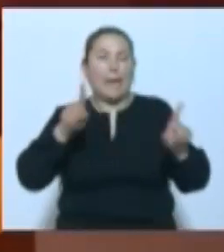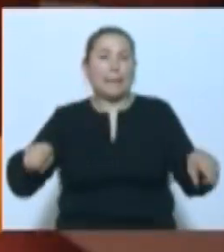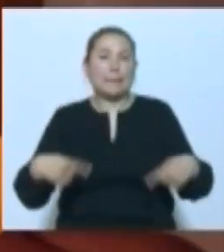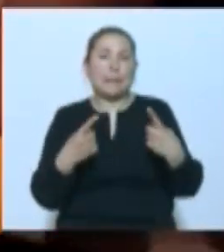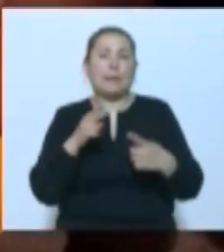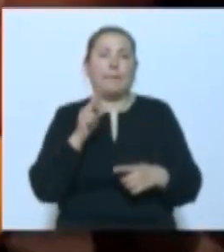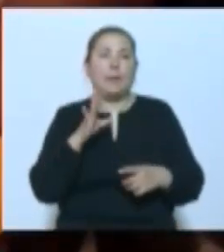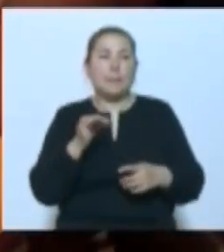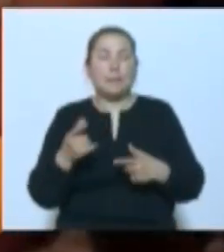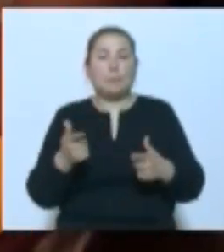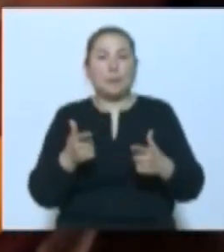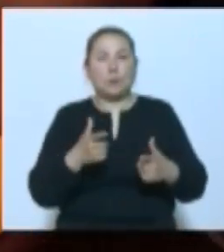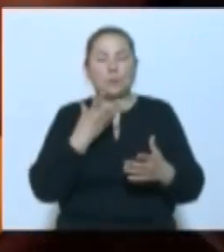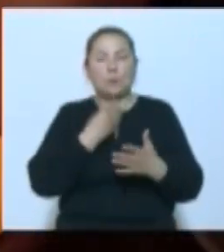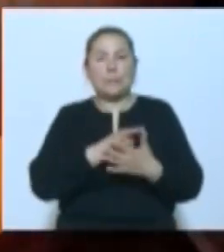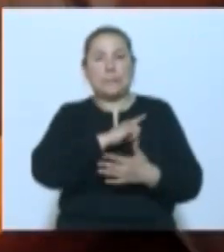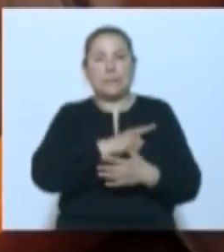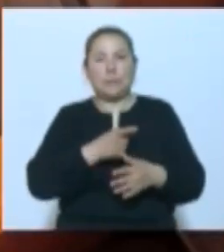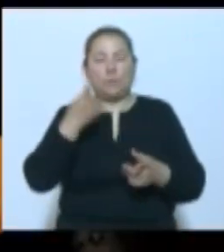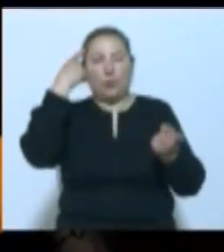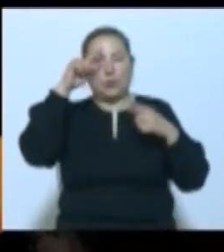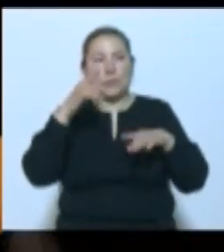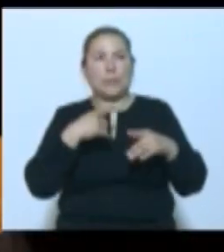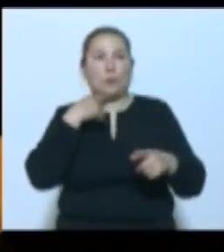квест и подготовили своими силами творческие